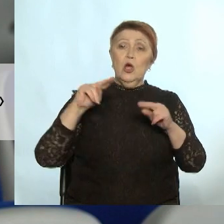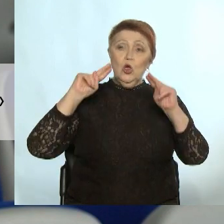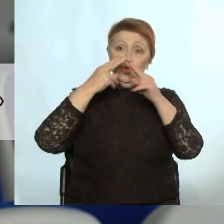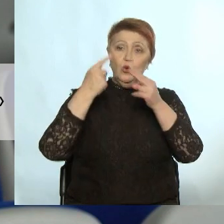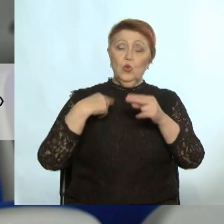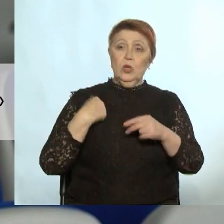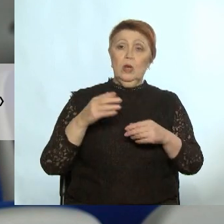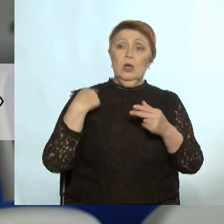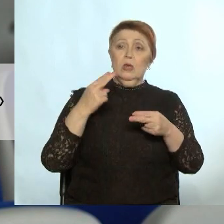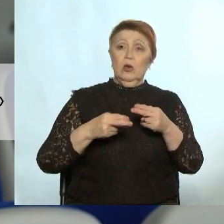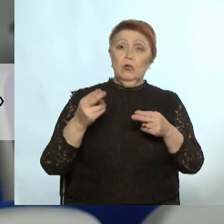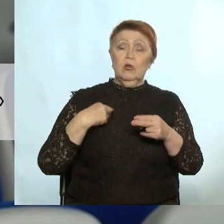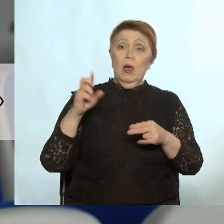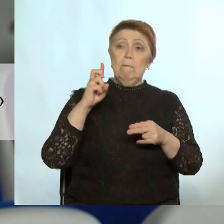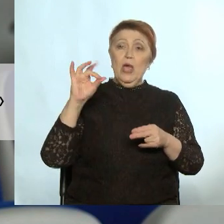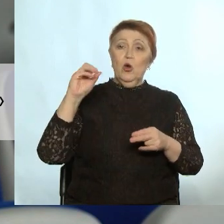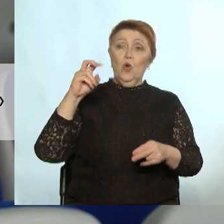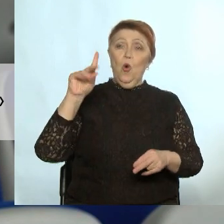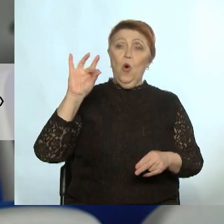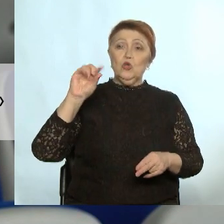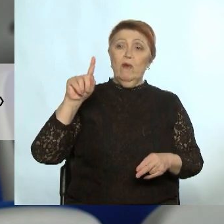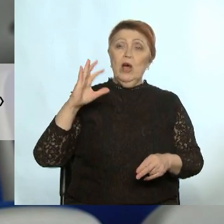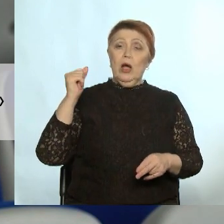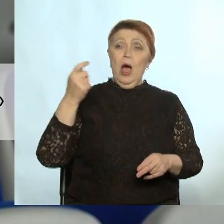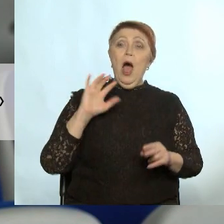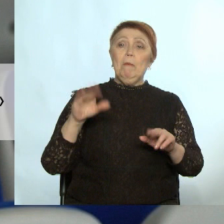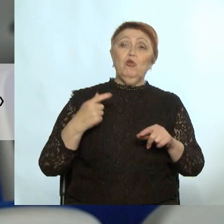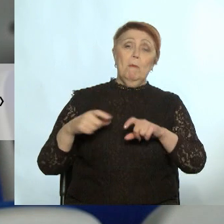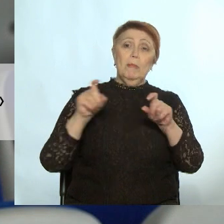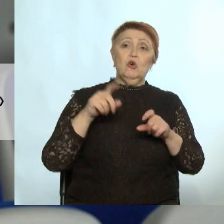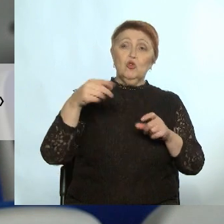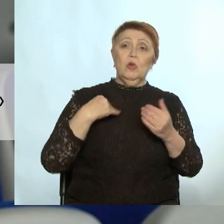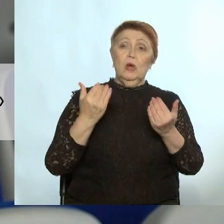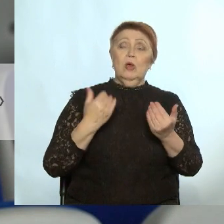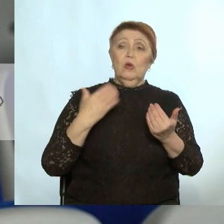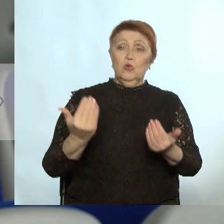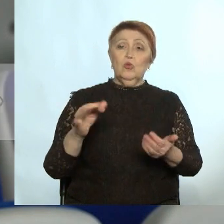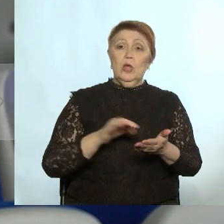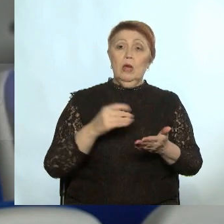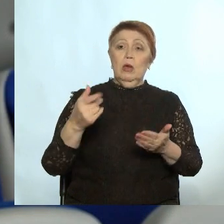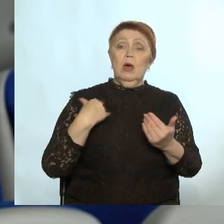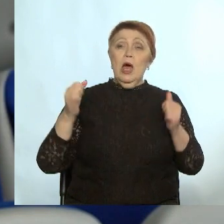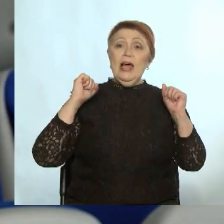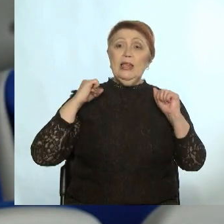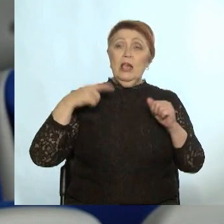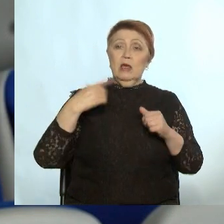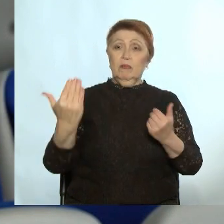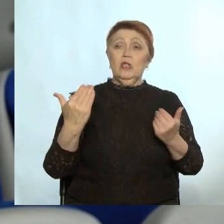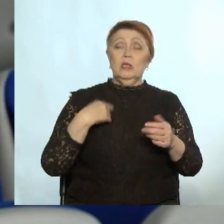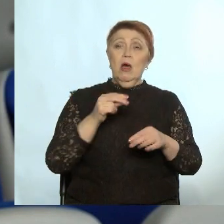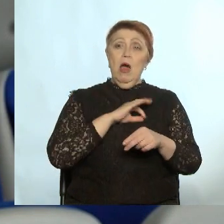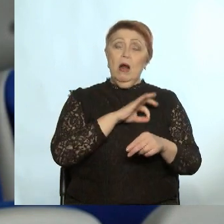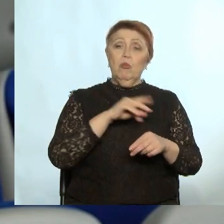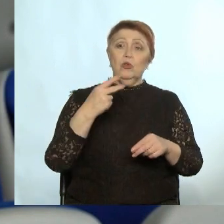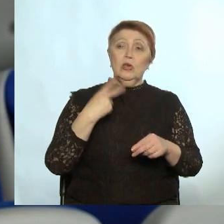массиве в Березовке, поселок Березовки, 4 года, а потом перешел сюда. А так, тренером здесь работаю с 2005 года.